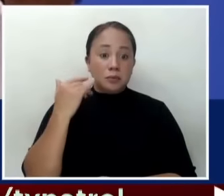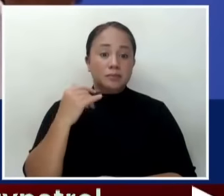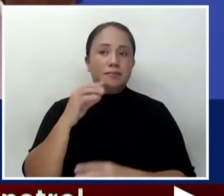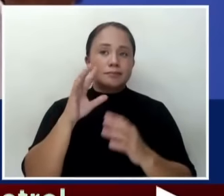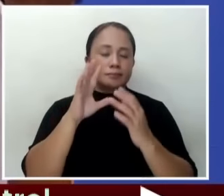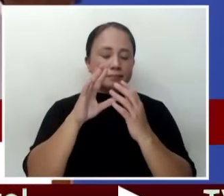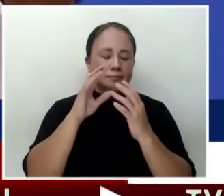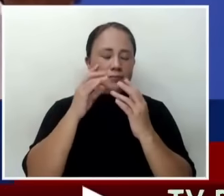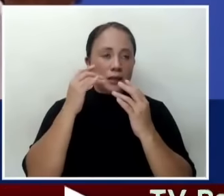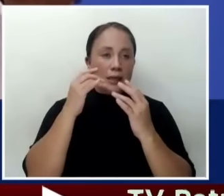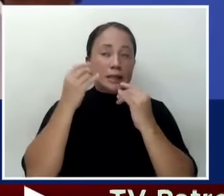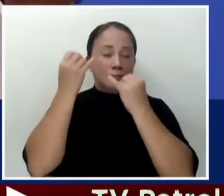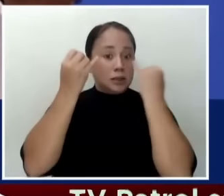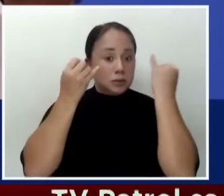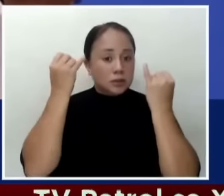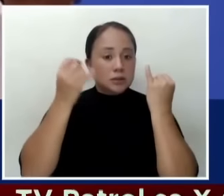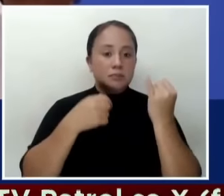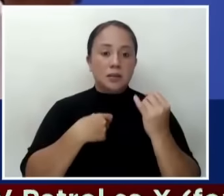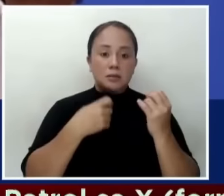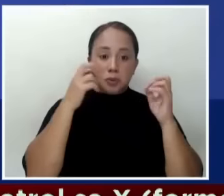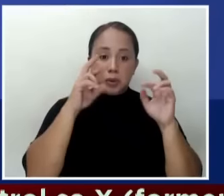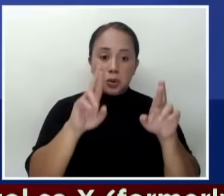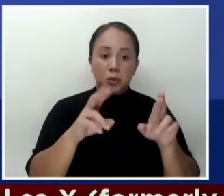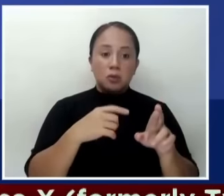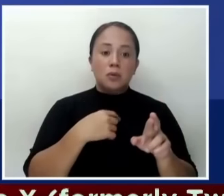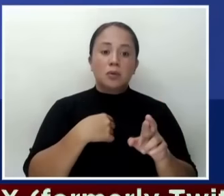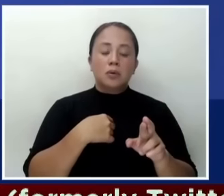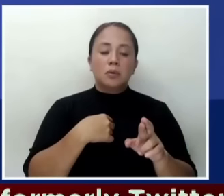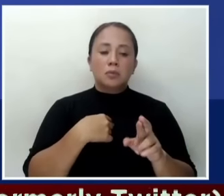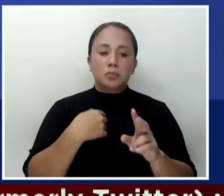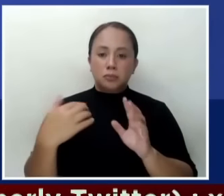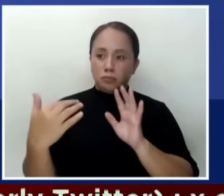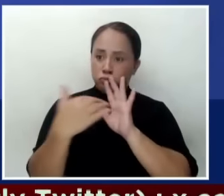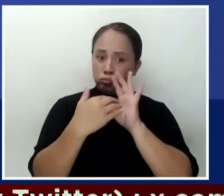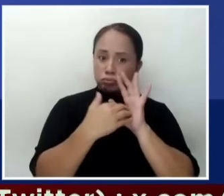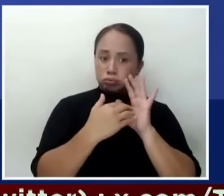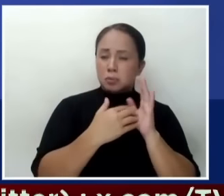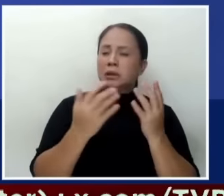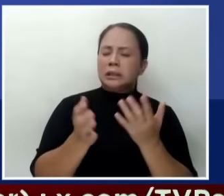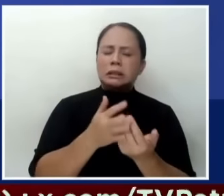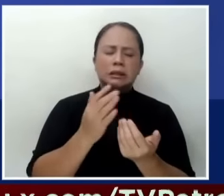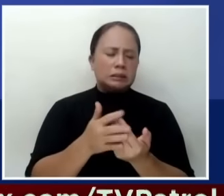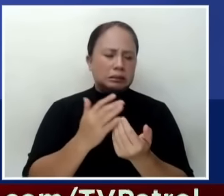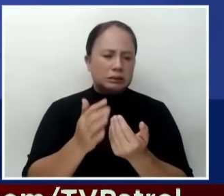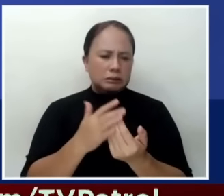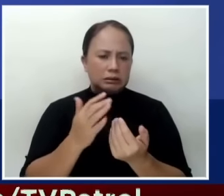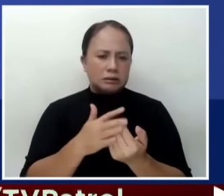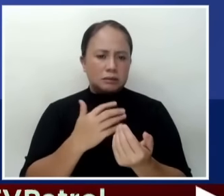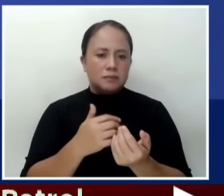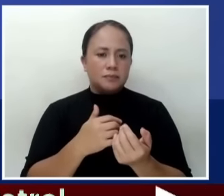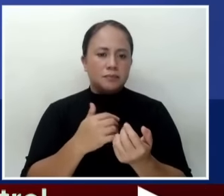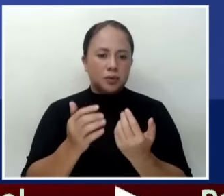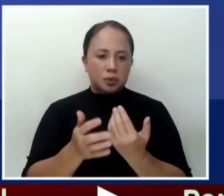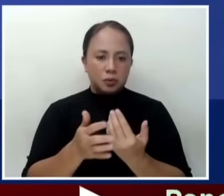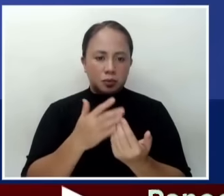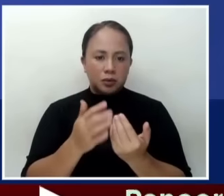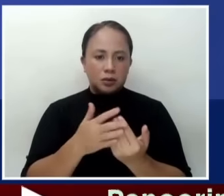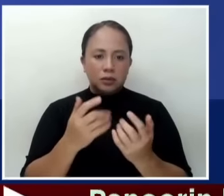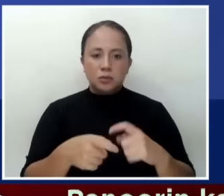kung mayor ako at sinahabol nila ako ngayon, diba? Napakadali nila ako